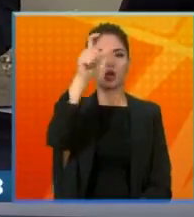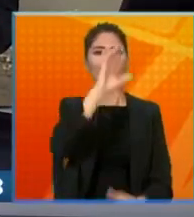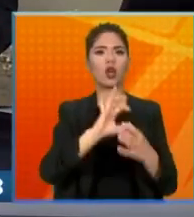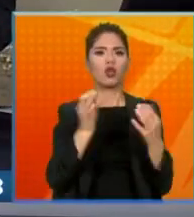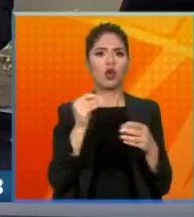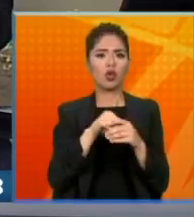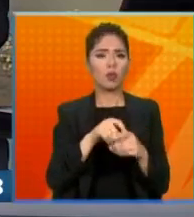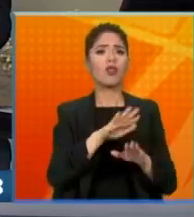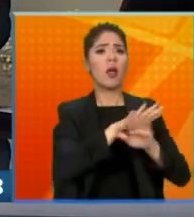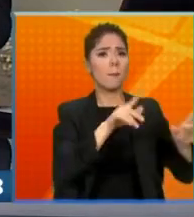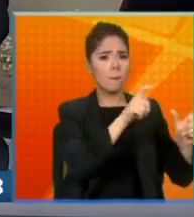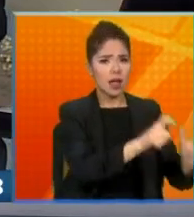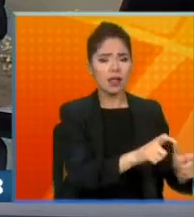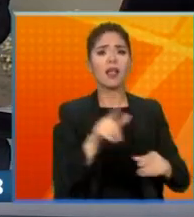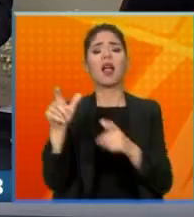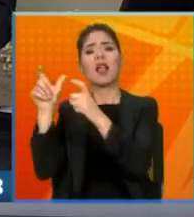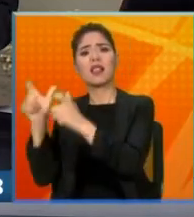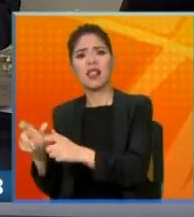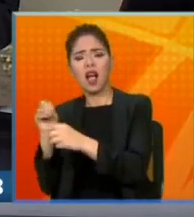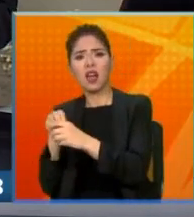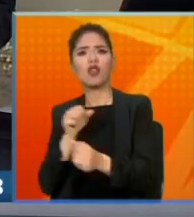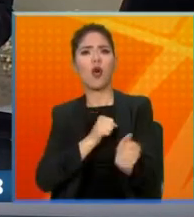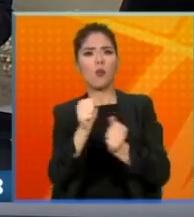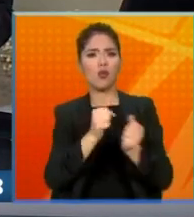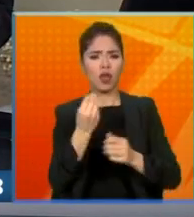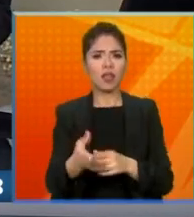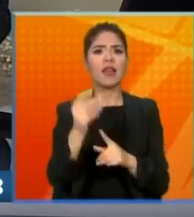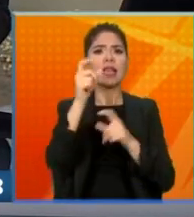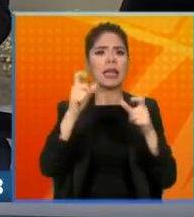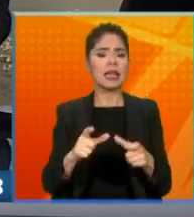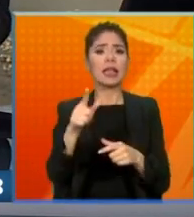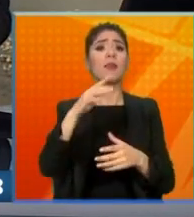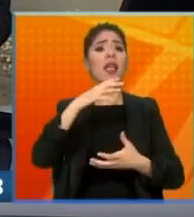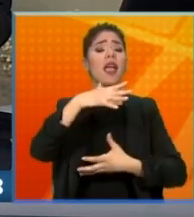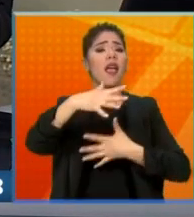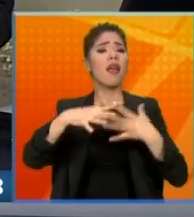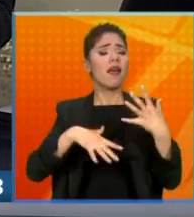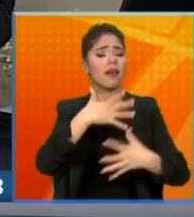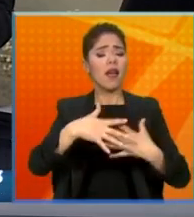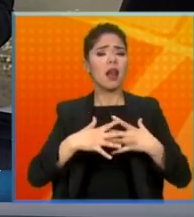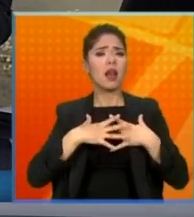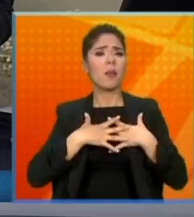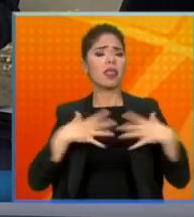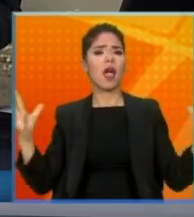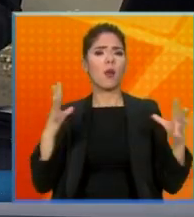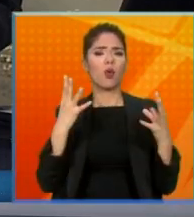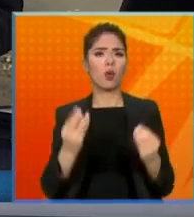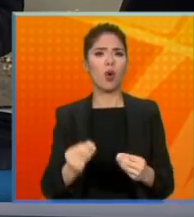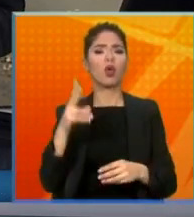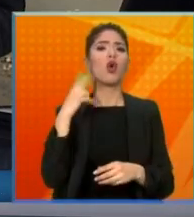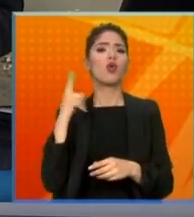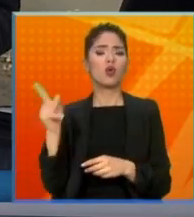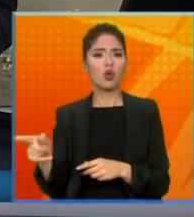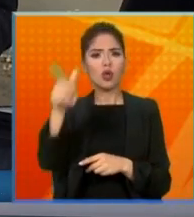Türkiye çözüm için hem masada hem de sahada mücadele verirken İdlib'de ise gerilim her geçen dakika daha da tırmanıyor. Rusya